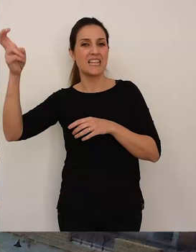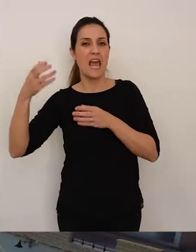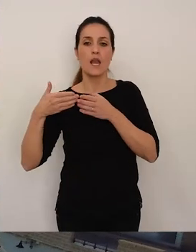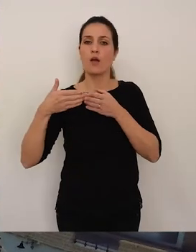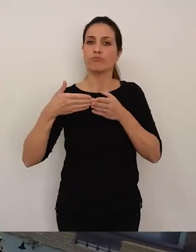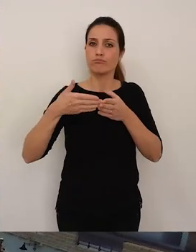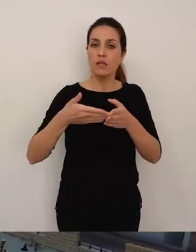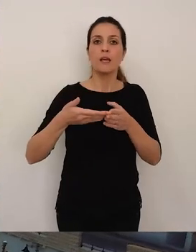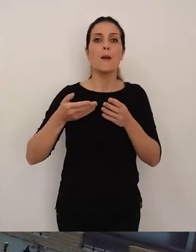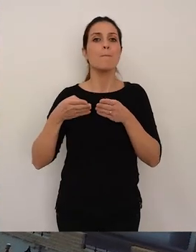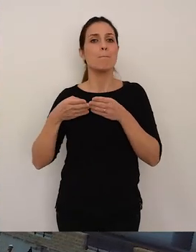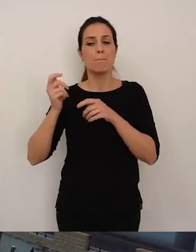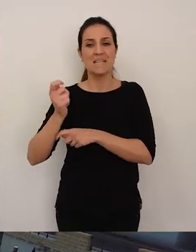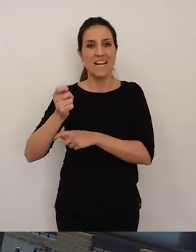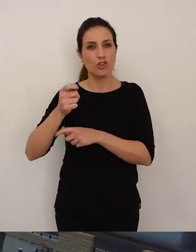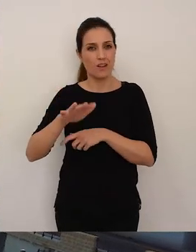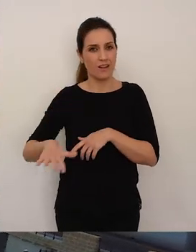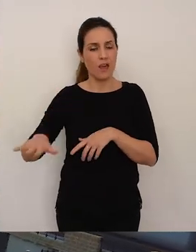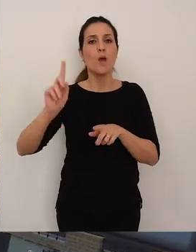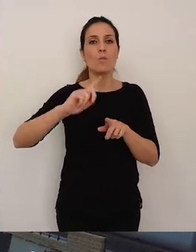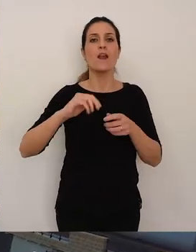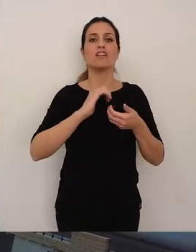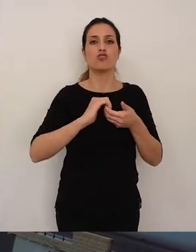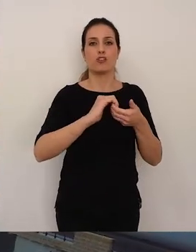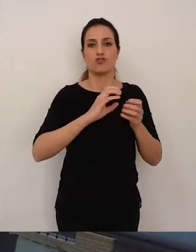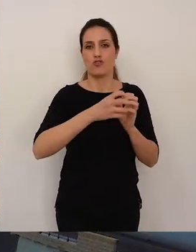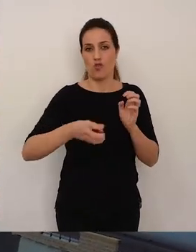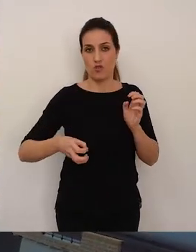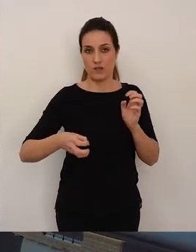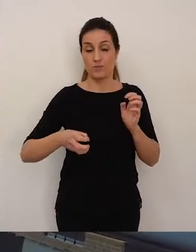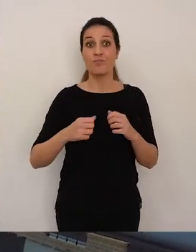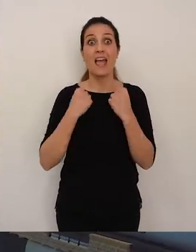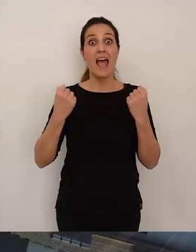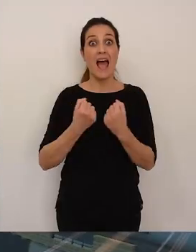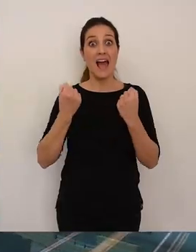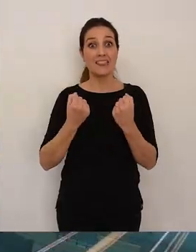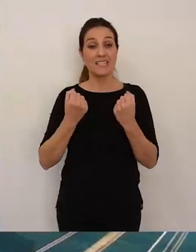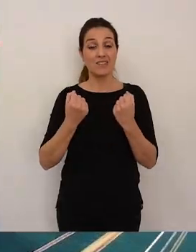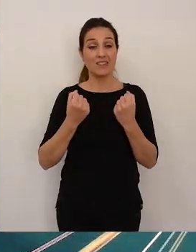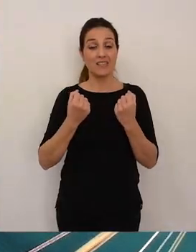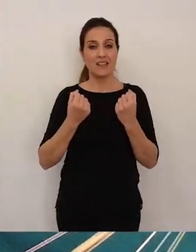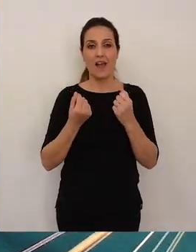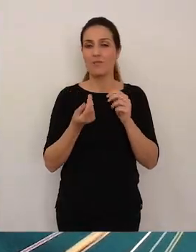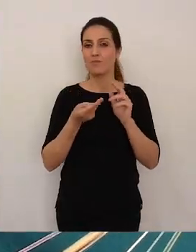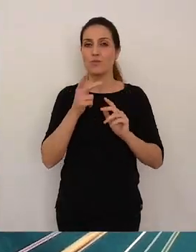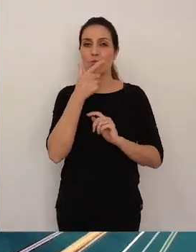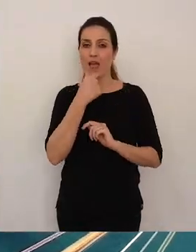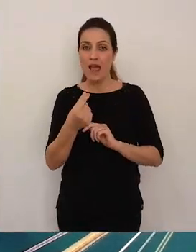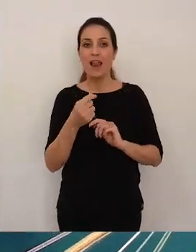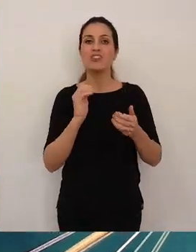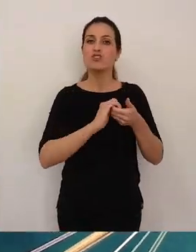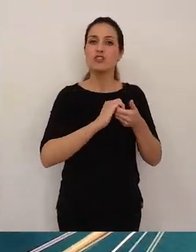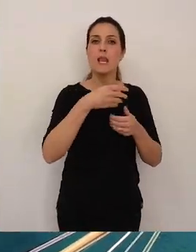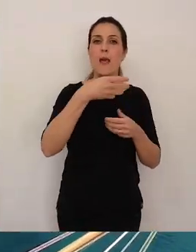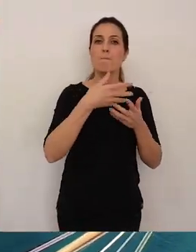pescatori locali e dalle associazioni. Tra le attività più suggestive, l'associazione Magna Grecia Mare ha